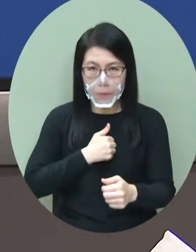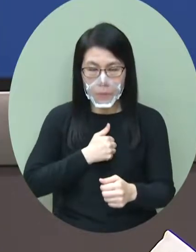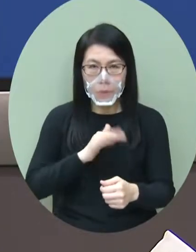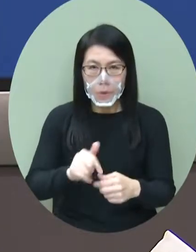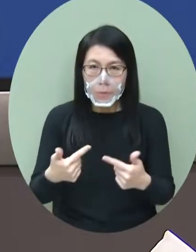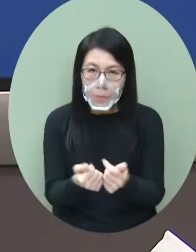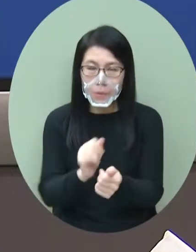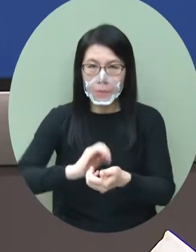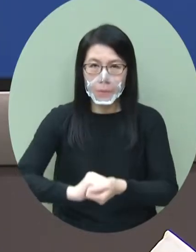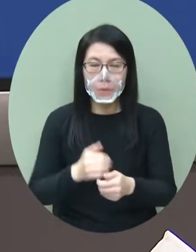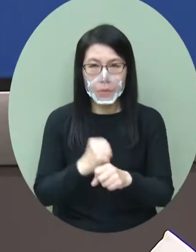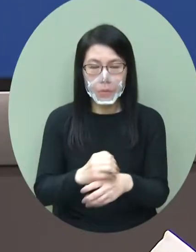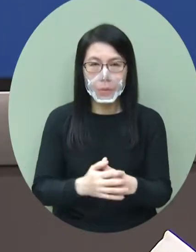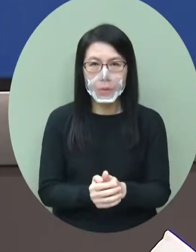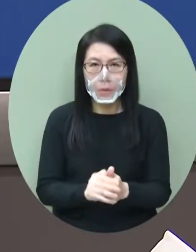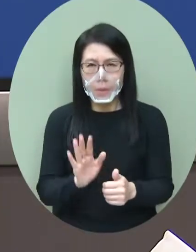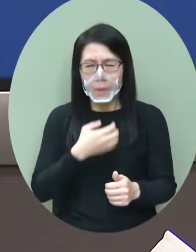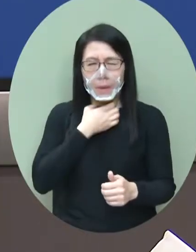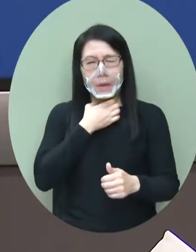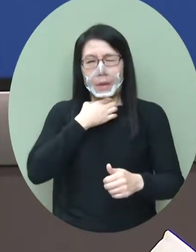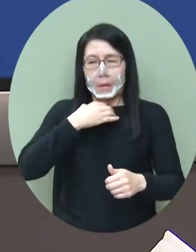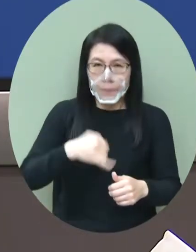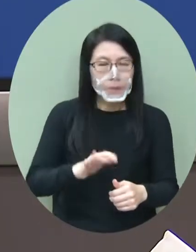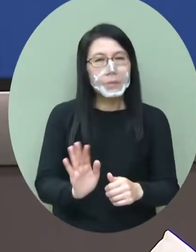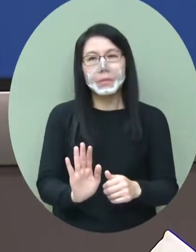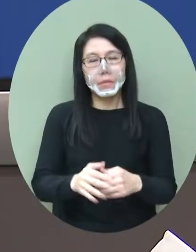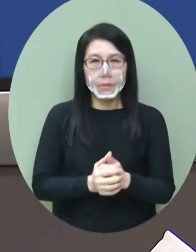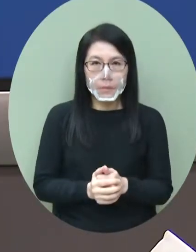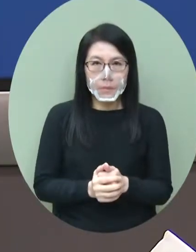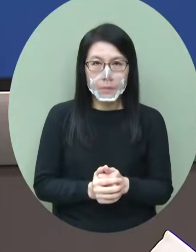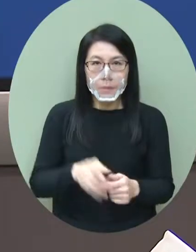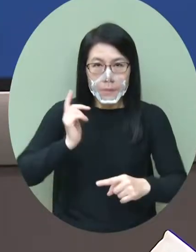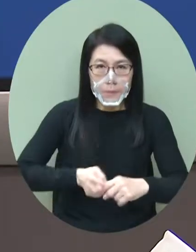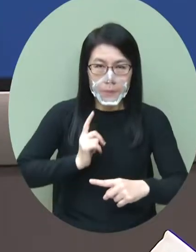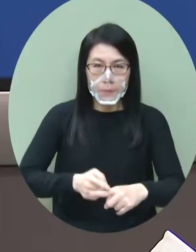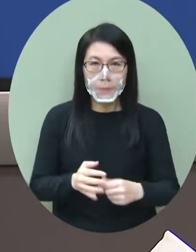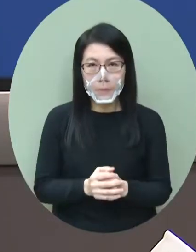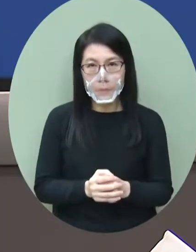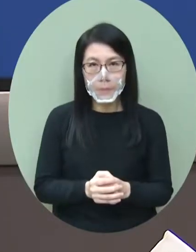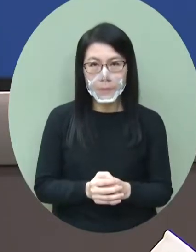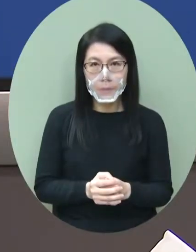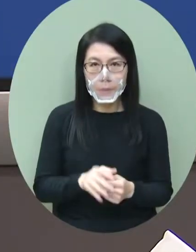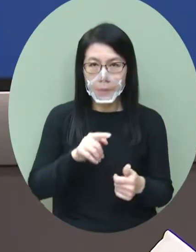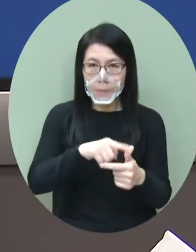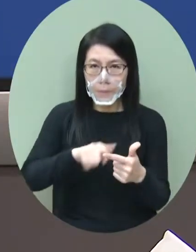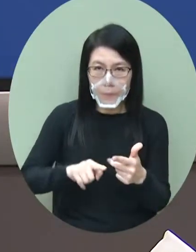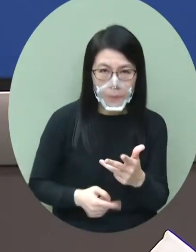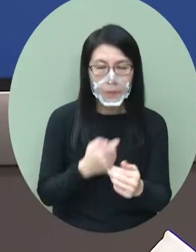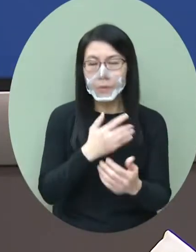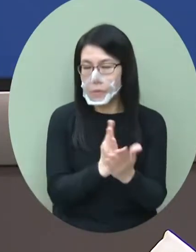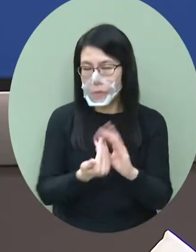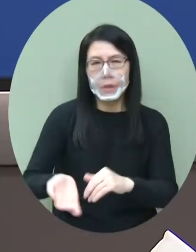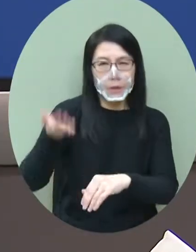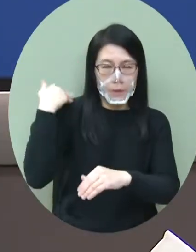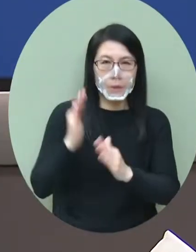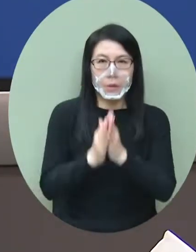可以配套的去做，不会出现一些瓶颈的情况。事实上呢，在这个几个